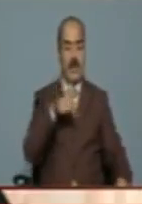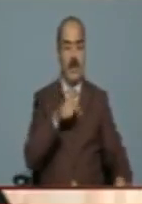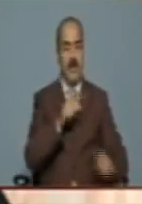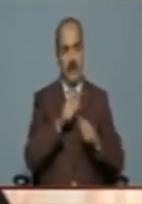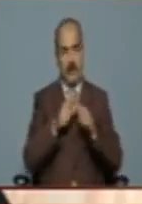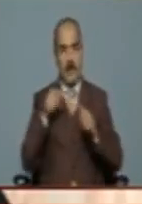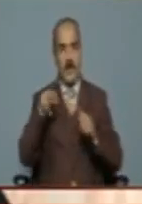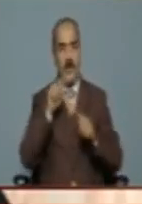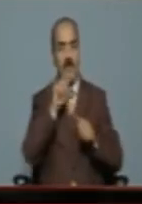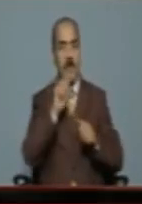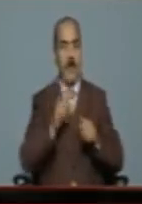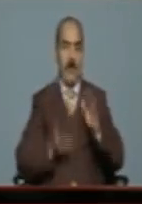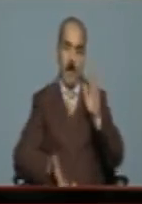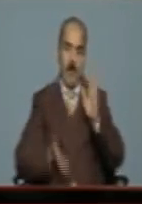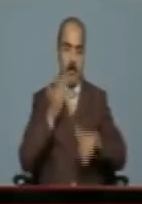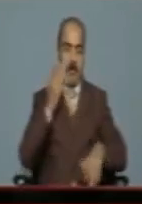66.8%.